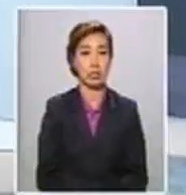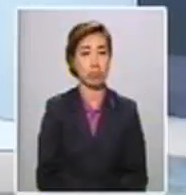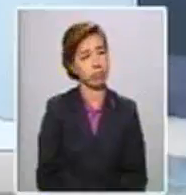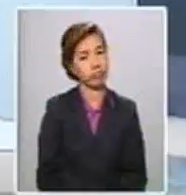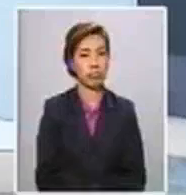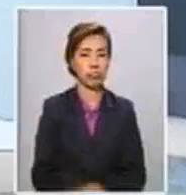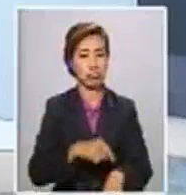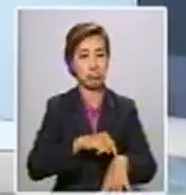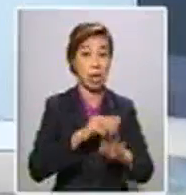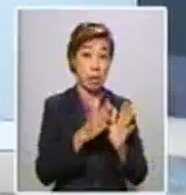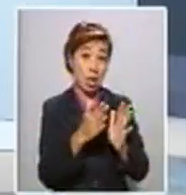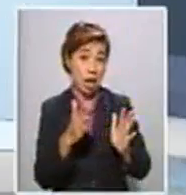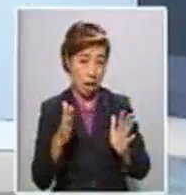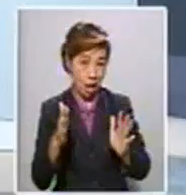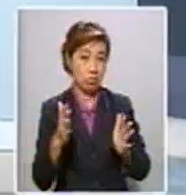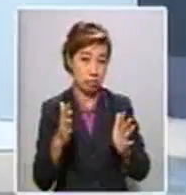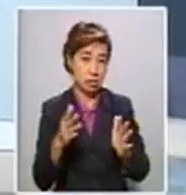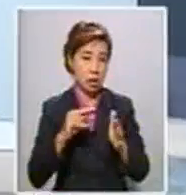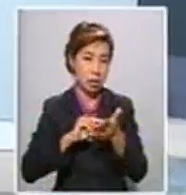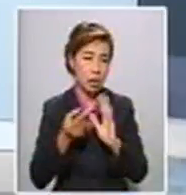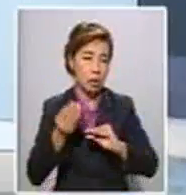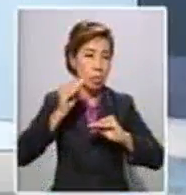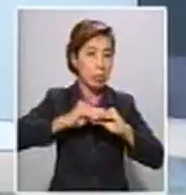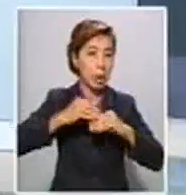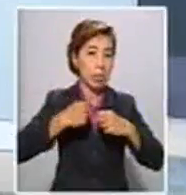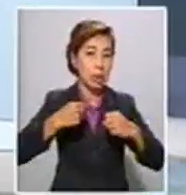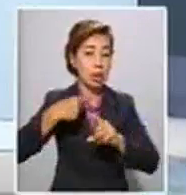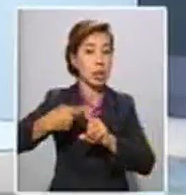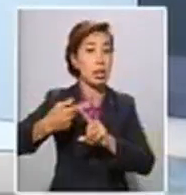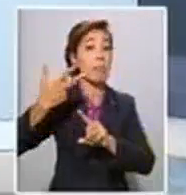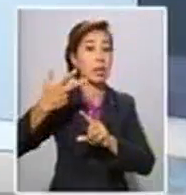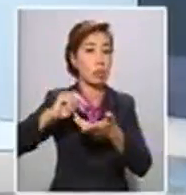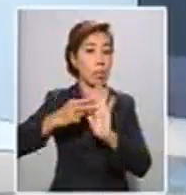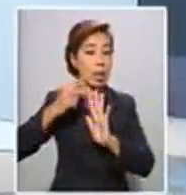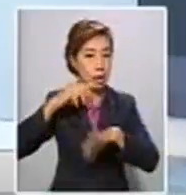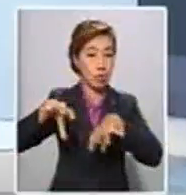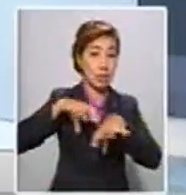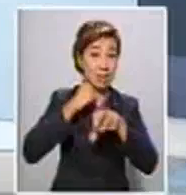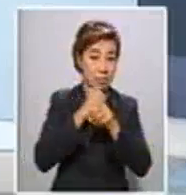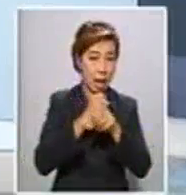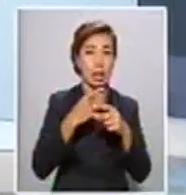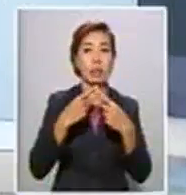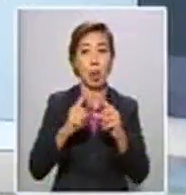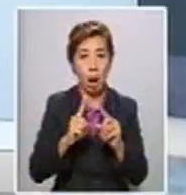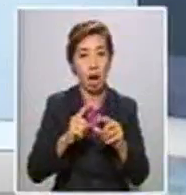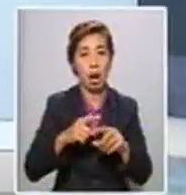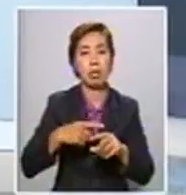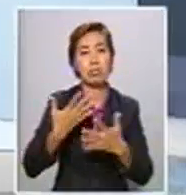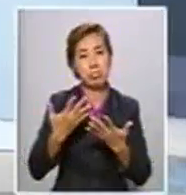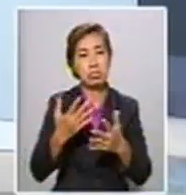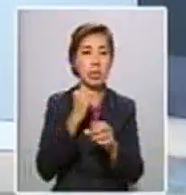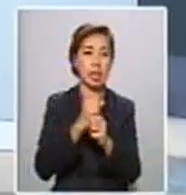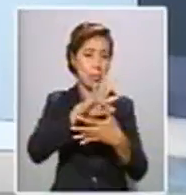เวลานั้นครับก็อาจจะยาวนี่ก็จะเพิ่มไปประมาณ3เดือนนะครับในเรื่องของการดำเนินการแต่ว่าเชื่อว่าหลังจากนี้นี่ก็ยังอยู่ในกรอ